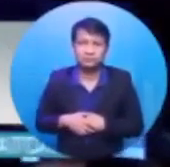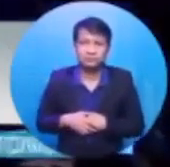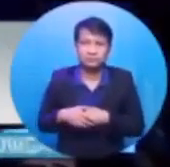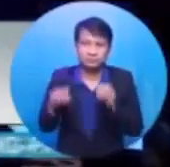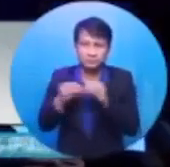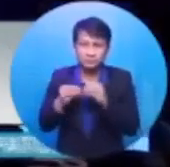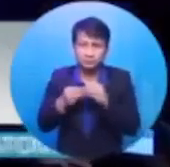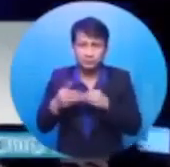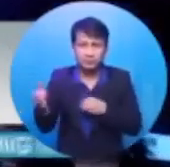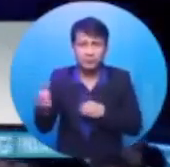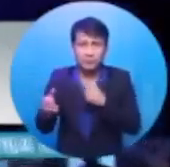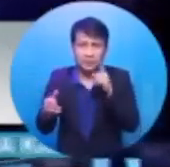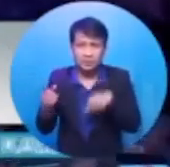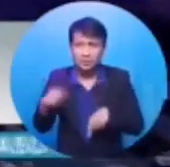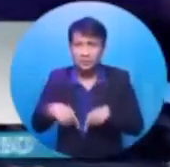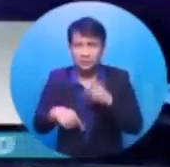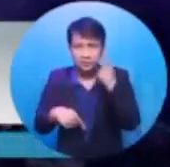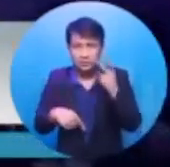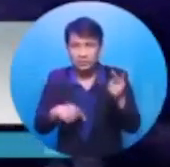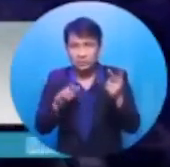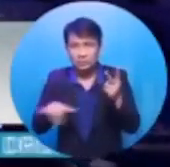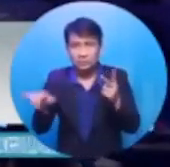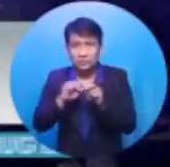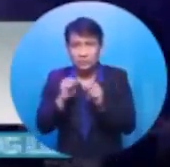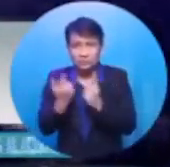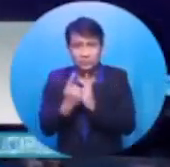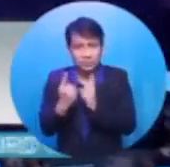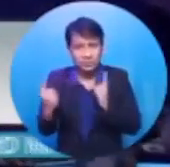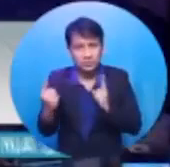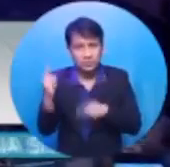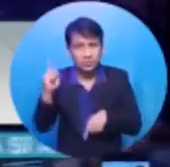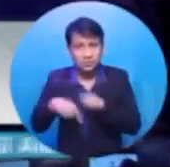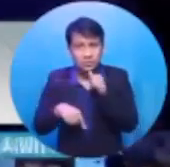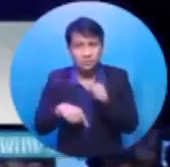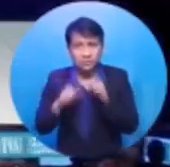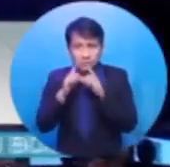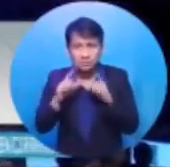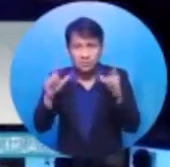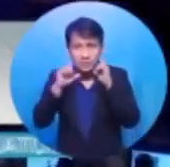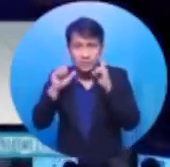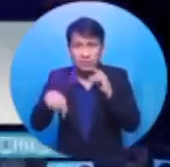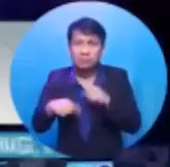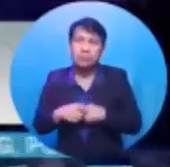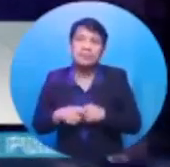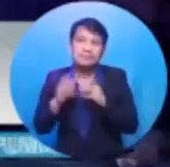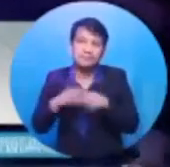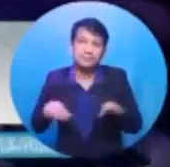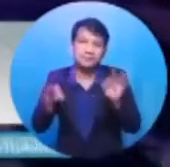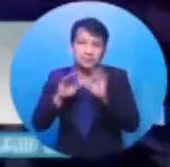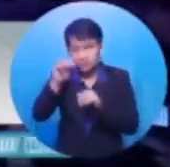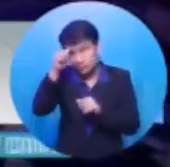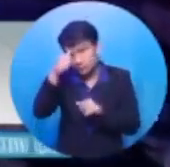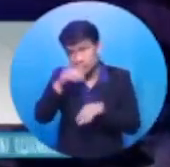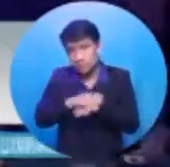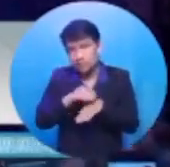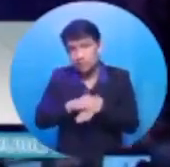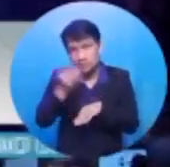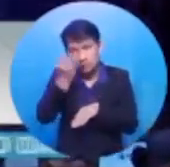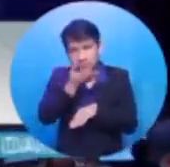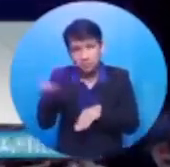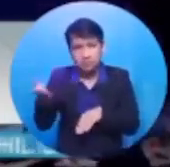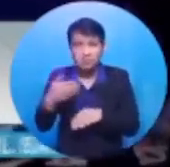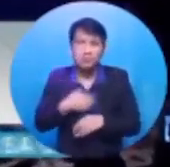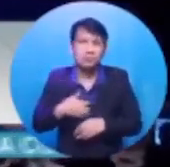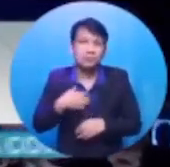mga lugar, no? Kung may nakikita kayo na walang social distancing at hindi nagpa-face mask, eh talagang magtanda itong ano na to.